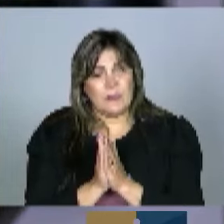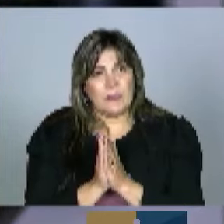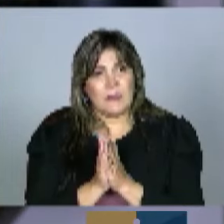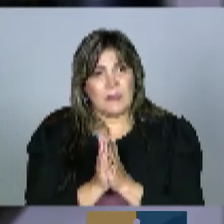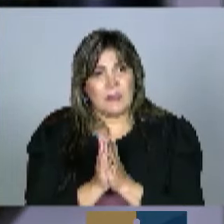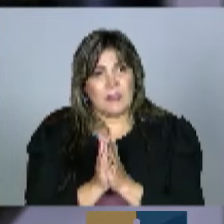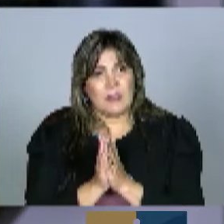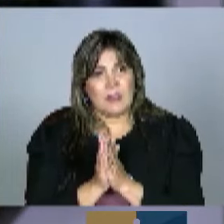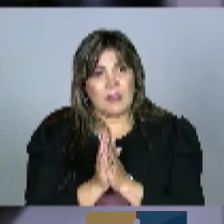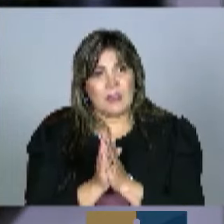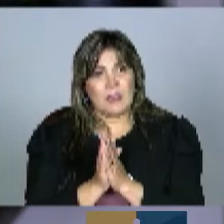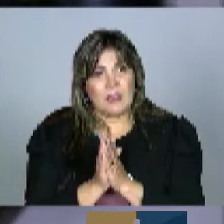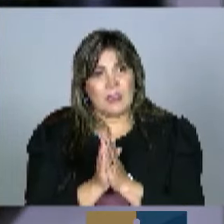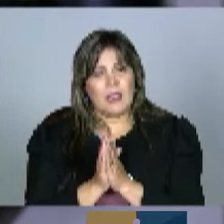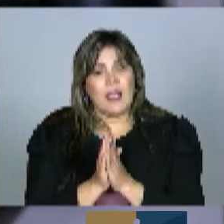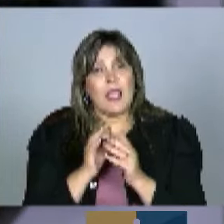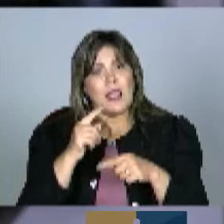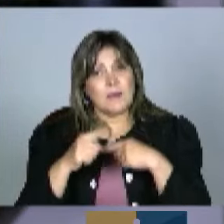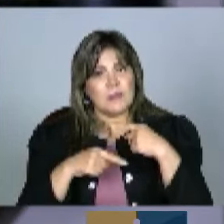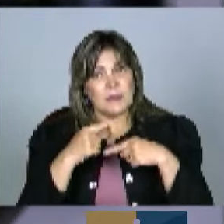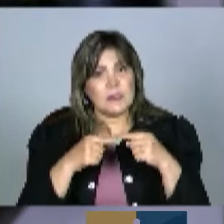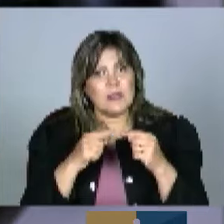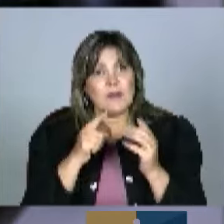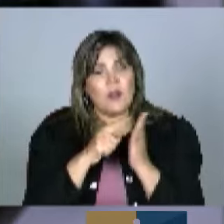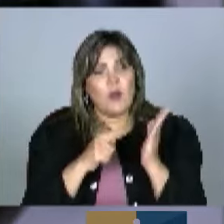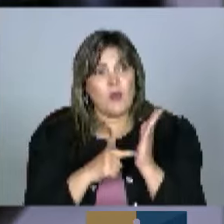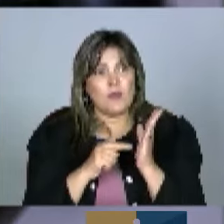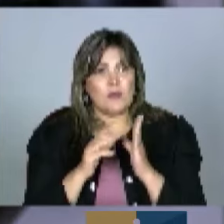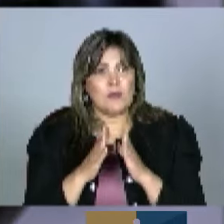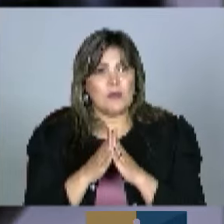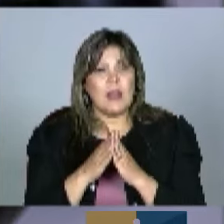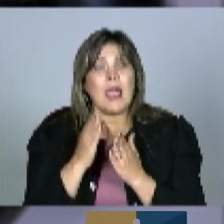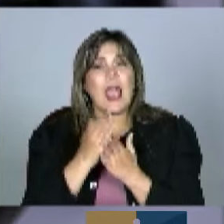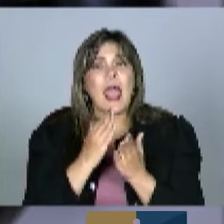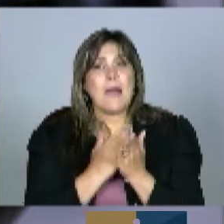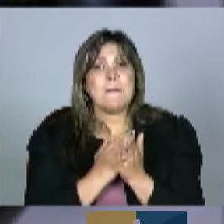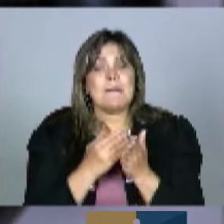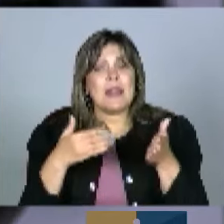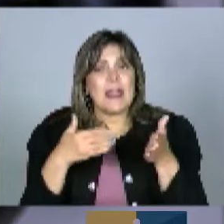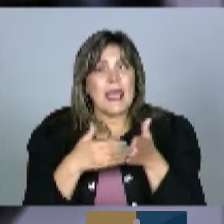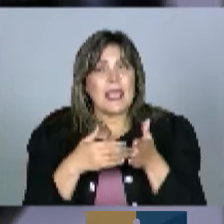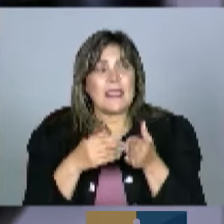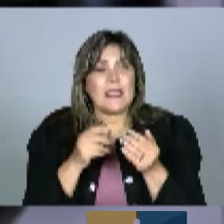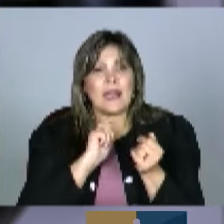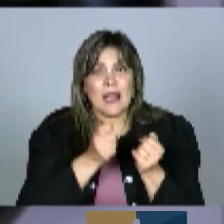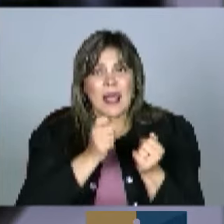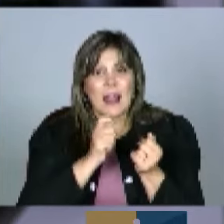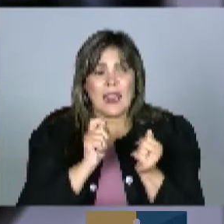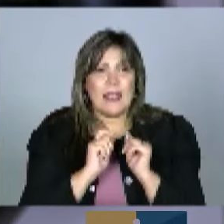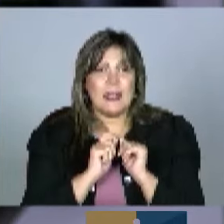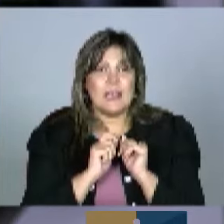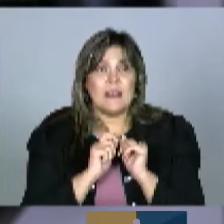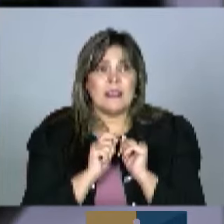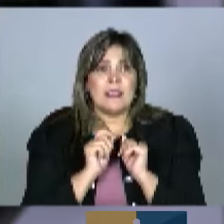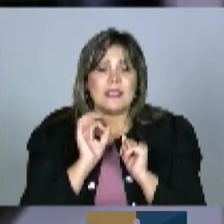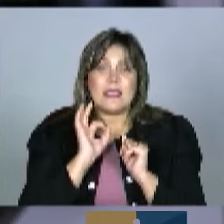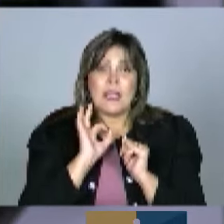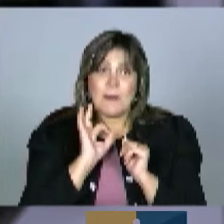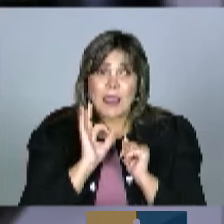يبقى الامتداد القانوني برض علشان نوضحه يا فندم قبل ما نختم حلقتنا النهارده بنقول الامتداد القانوني شرط